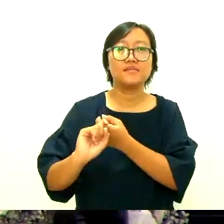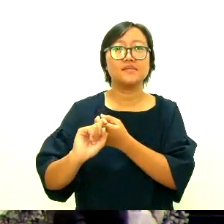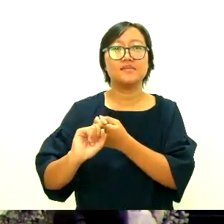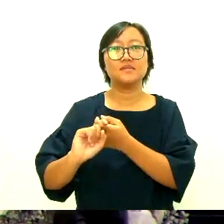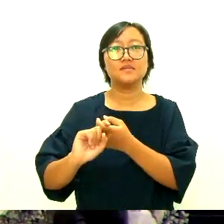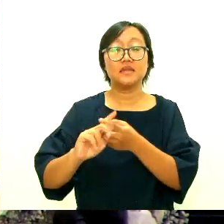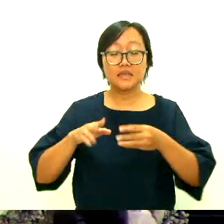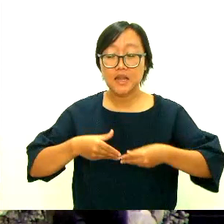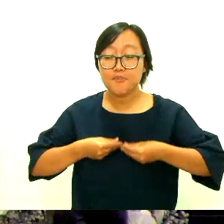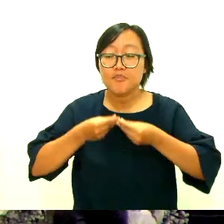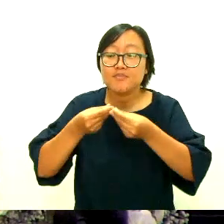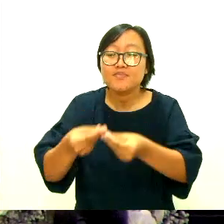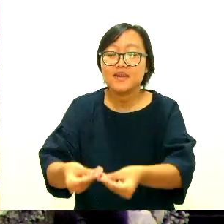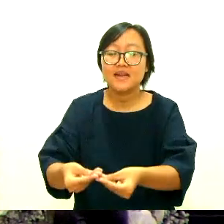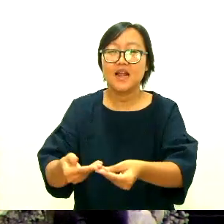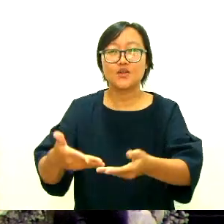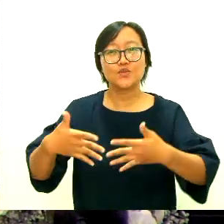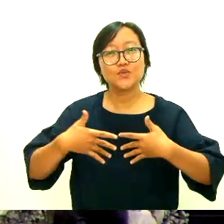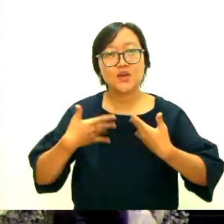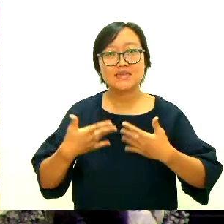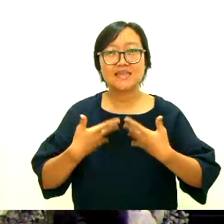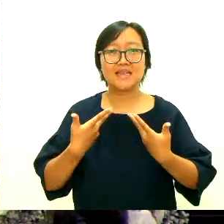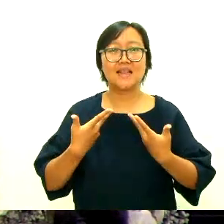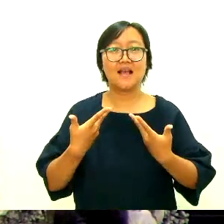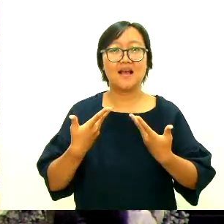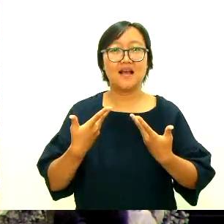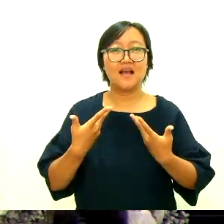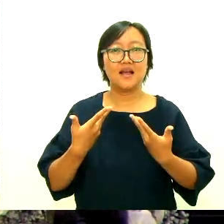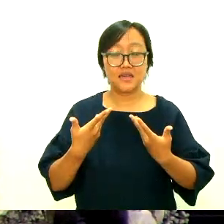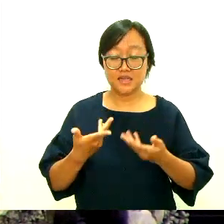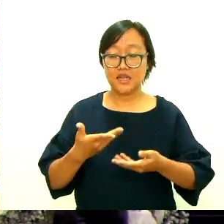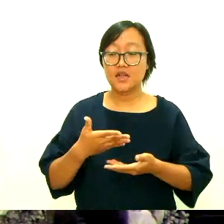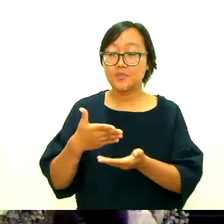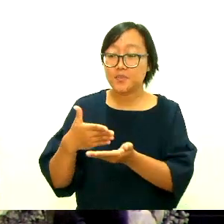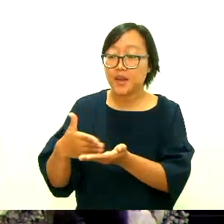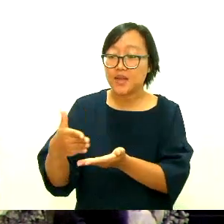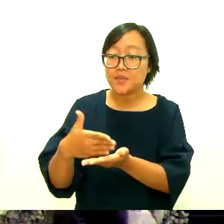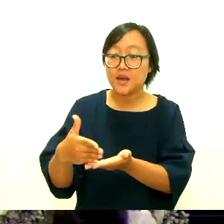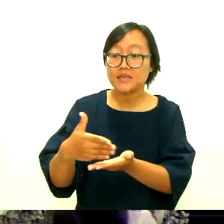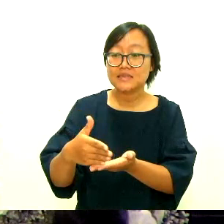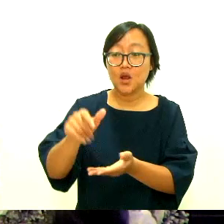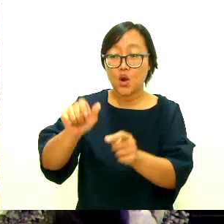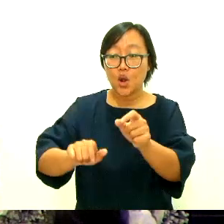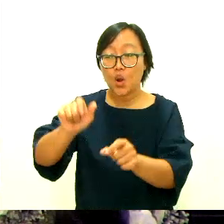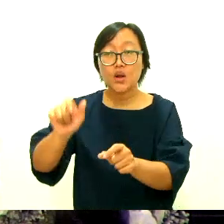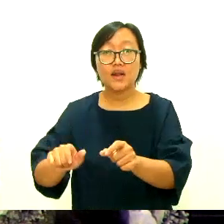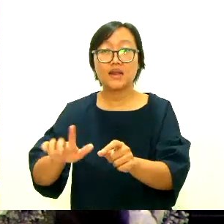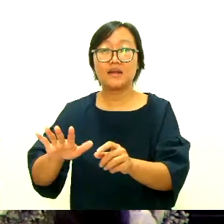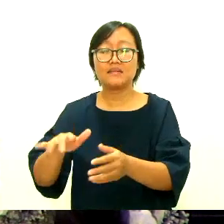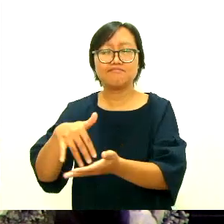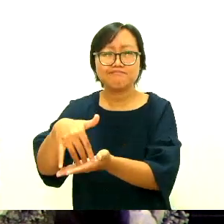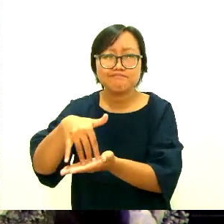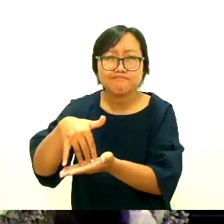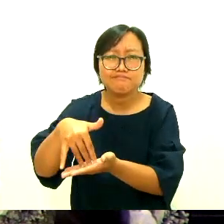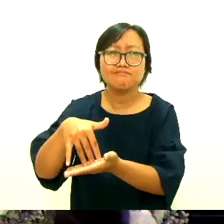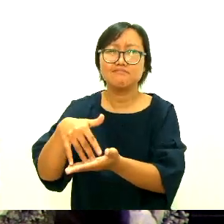memberikan rasa sukacita yang berlebih ketika itu dibagikan kepada mereka yang tak punya yang bisa yang tak